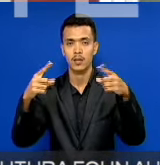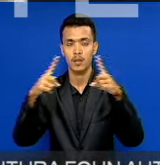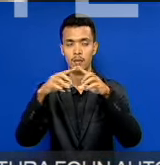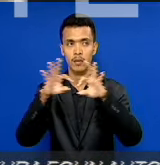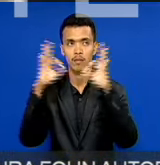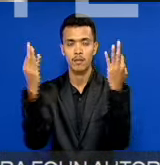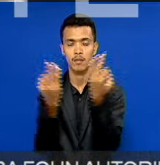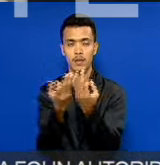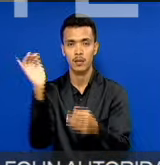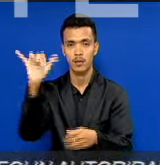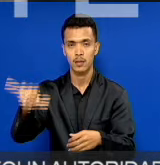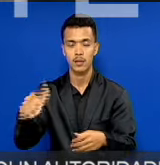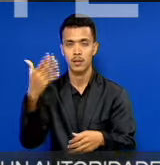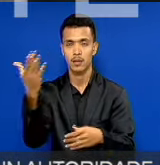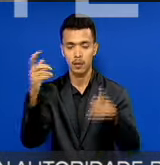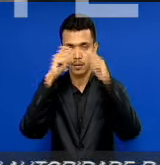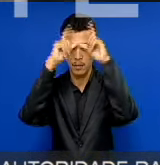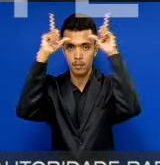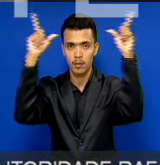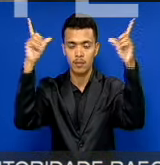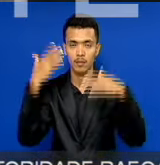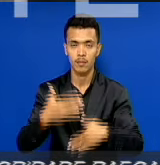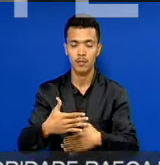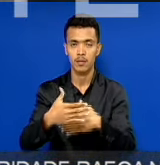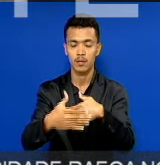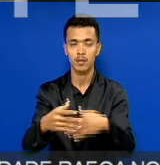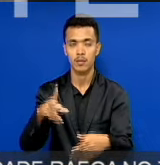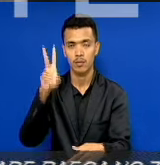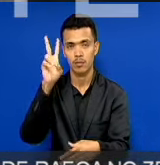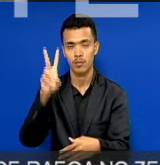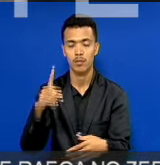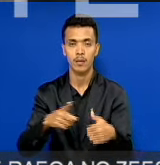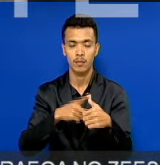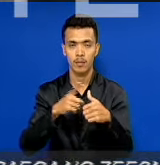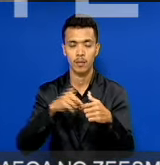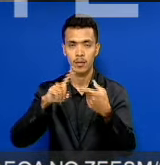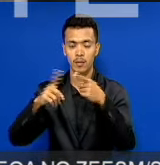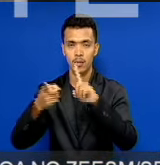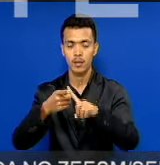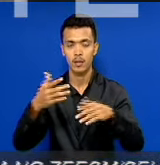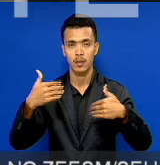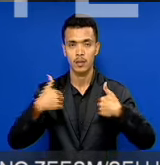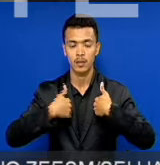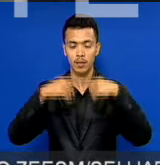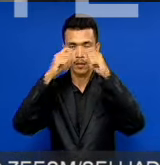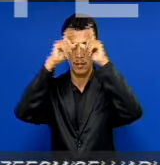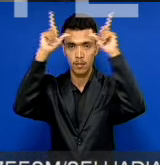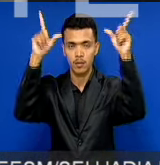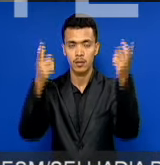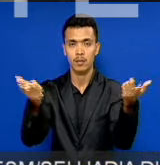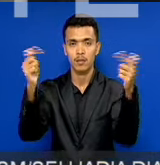Timor-Leste. Proseso identifikasaun ne iha rua. Ida maluk sira iha Timor nene, mai